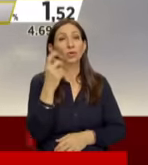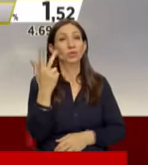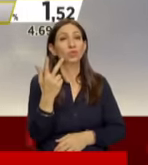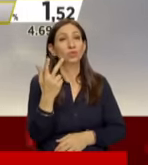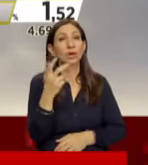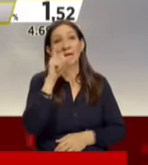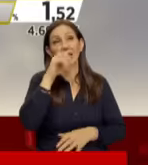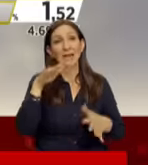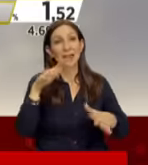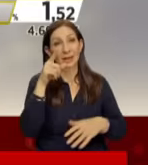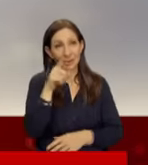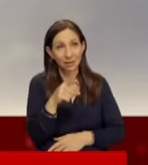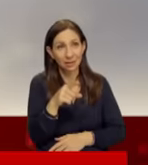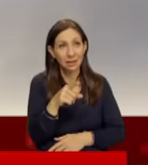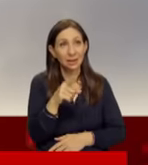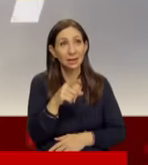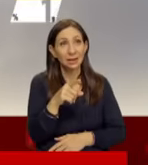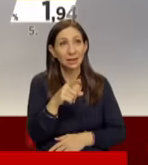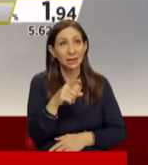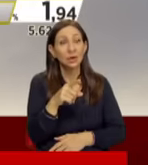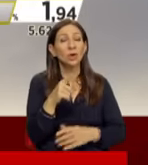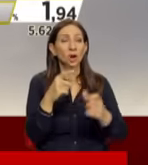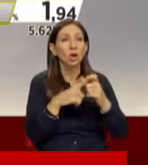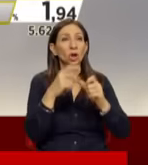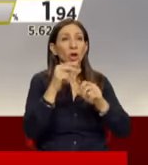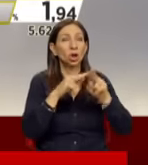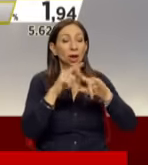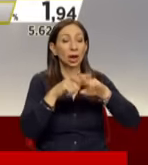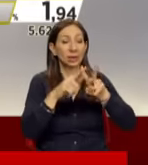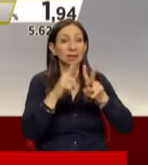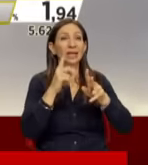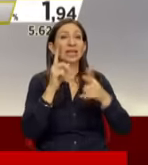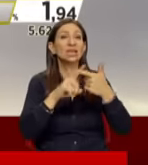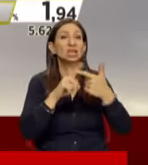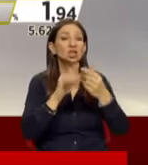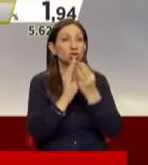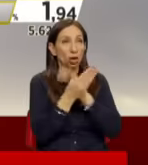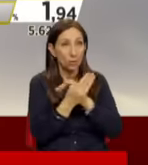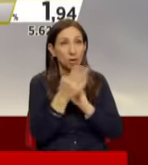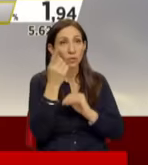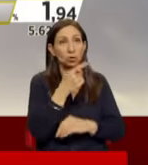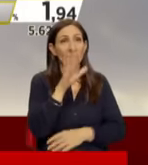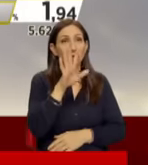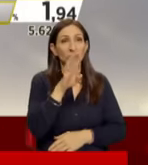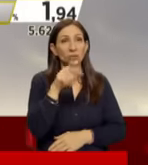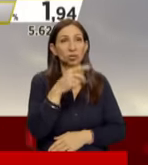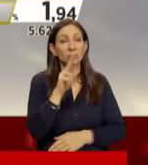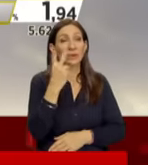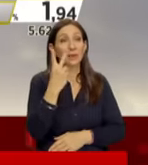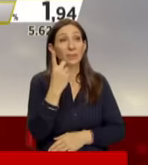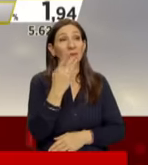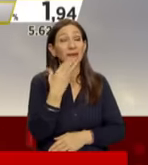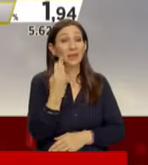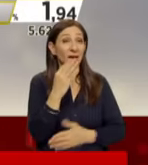%58,93. Kartal gelsin. Gökhan Yüksel ikinci dönemi yanılmıyorsam %54,72 oy. Gökhan bir de genç